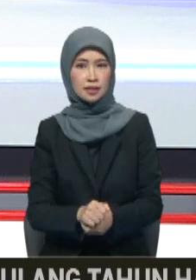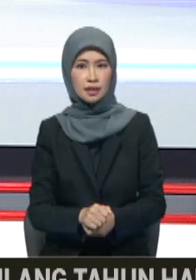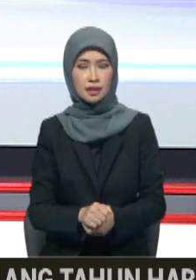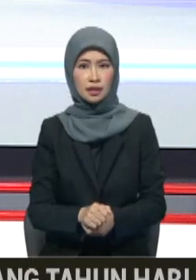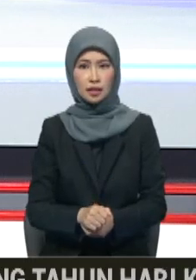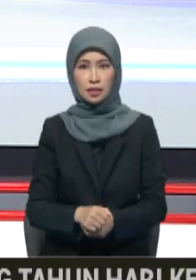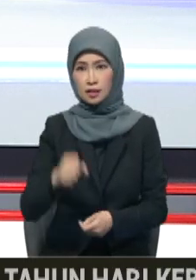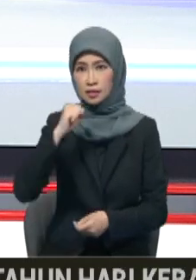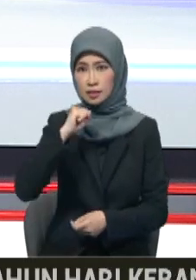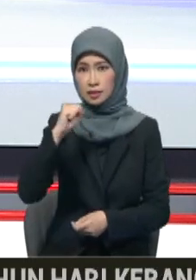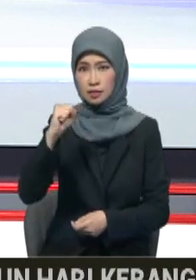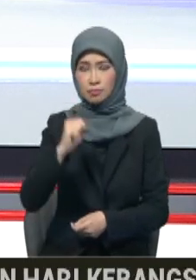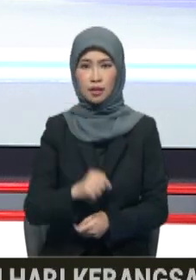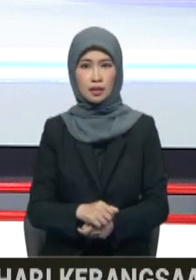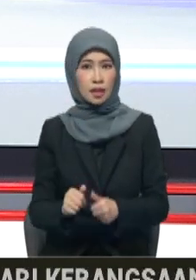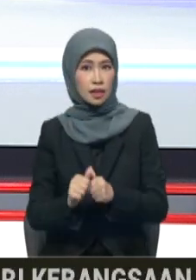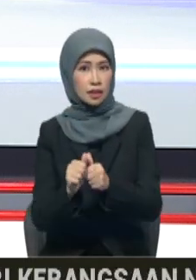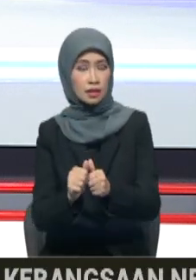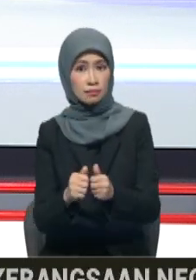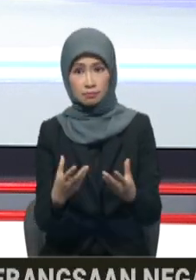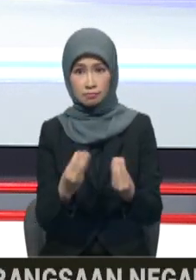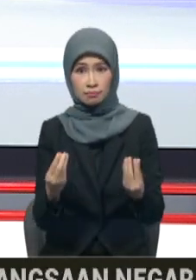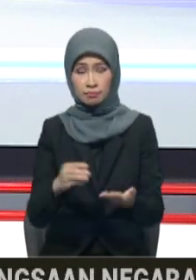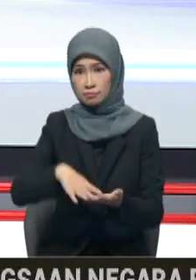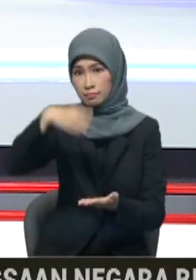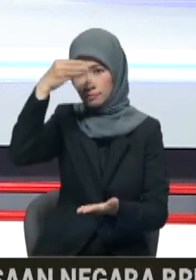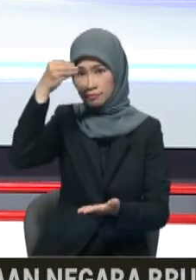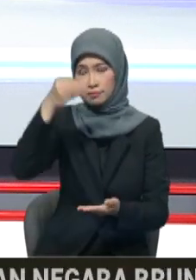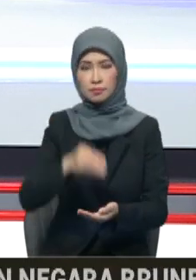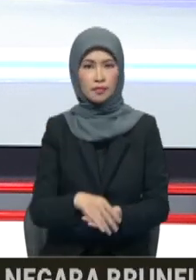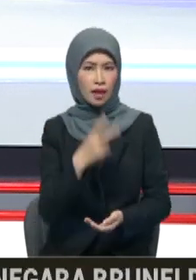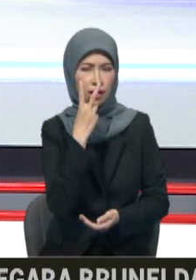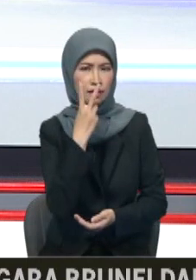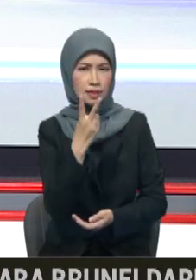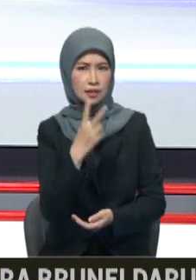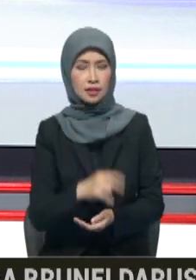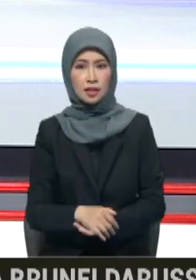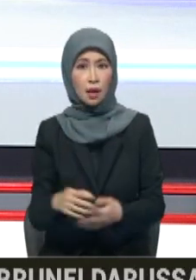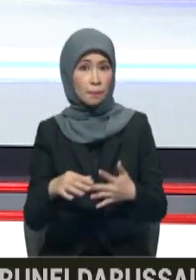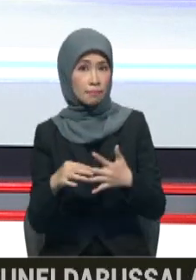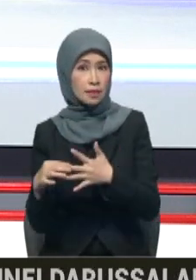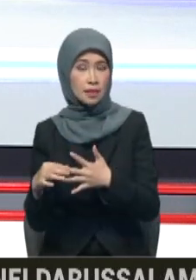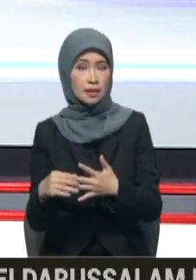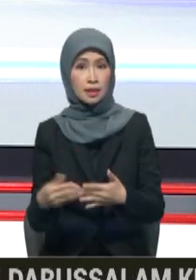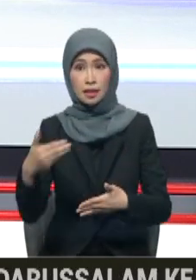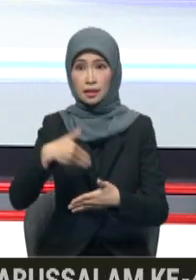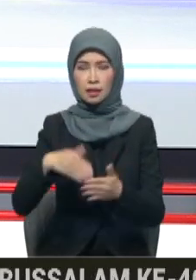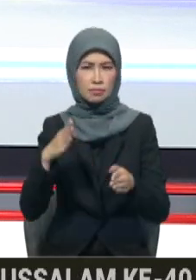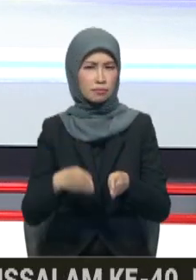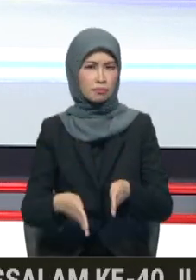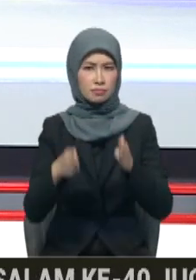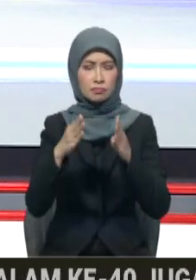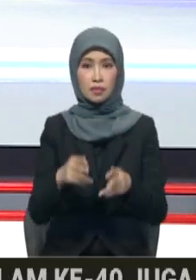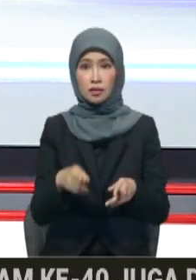penuh semangat serta keterlibatan dalam bidang pendidikan dilihat sebagai landasan penting dalam pembangunan negara dan